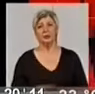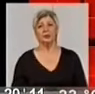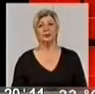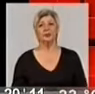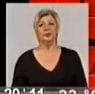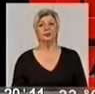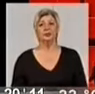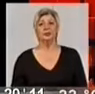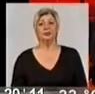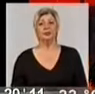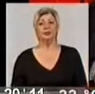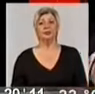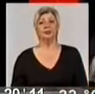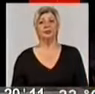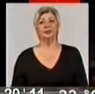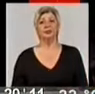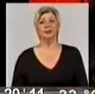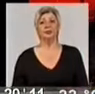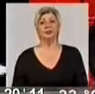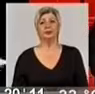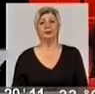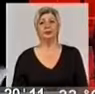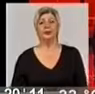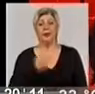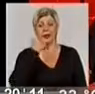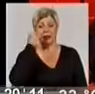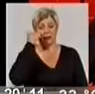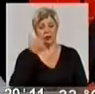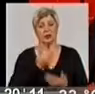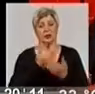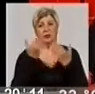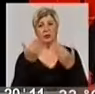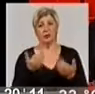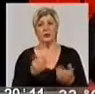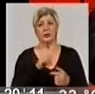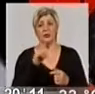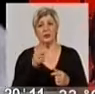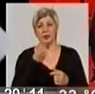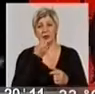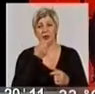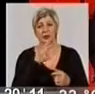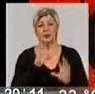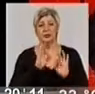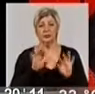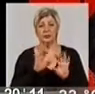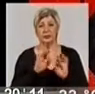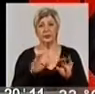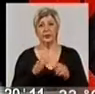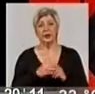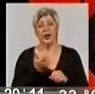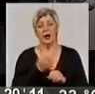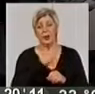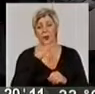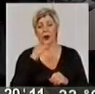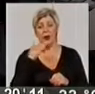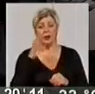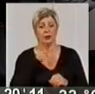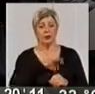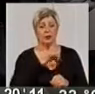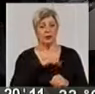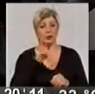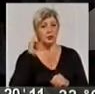Пам'ятаю, як це буває. Да, справді цікаво. Дякую вам, пані Валентино, за змістовну розмову. Я думаю, багато корисно наші глядачі сьогодні